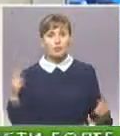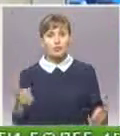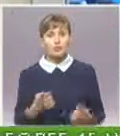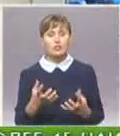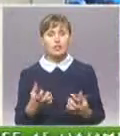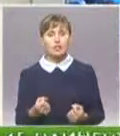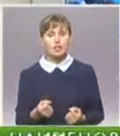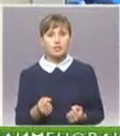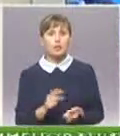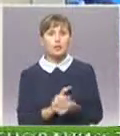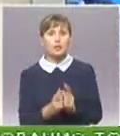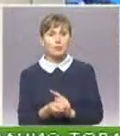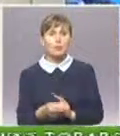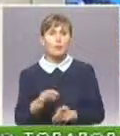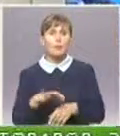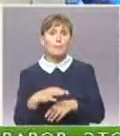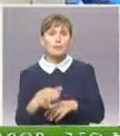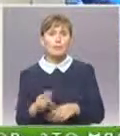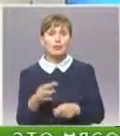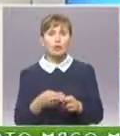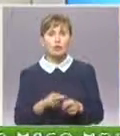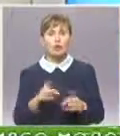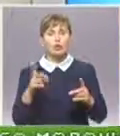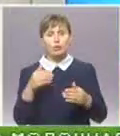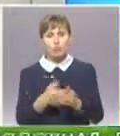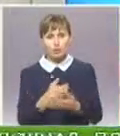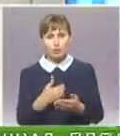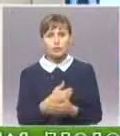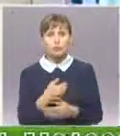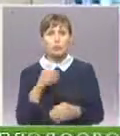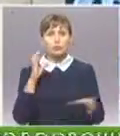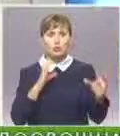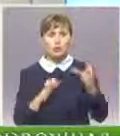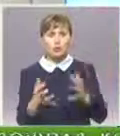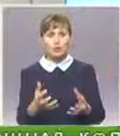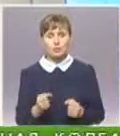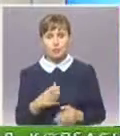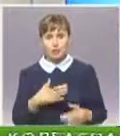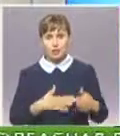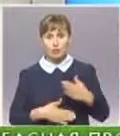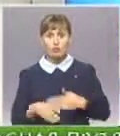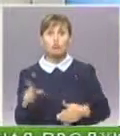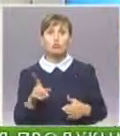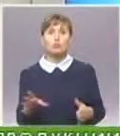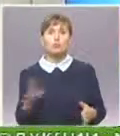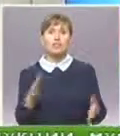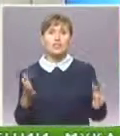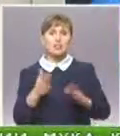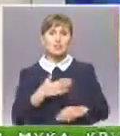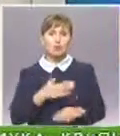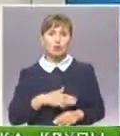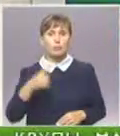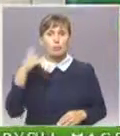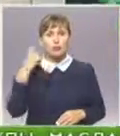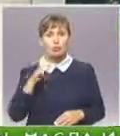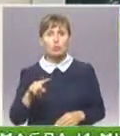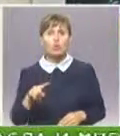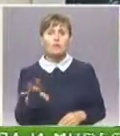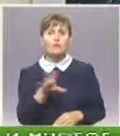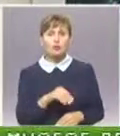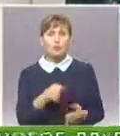Образование обычно встречает перемены болезненно, но эту новость потенциальные студенты восприняли с радостью. Чтобы все остались довольны,